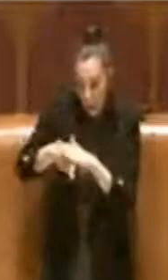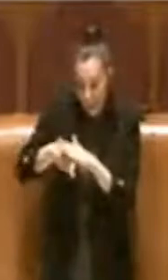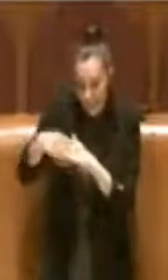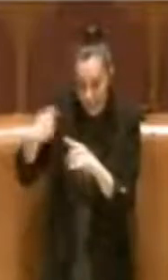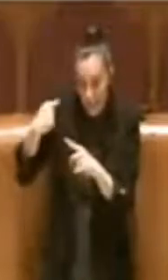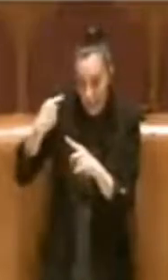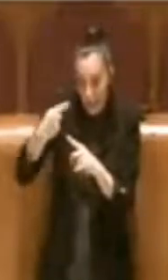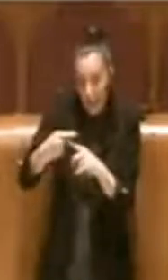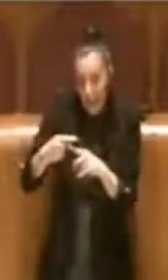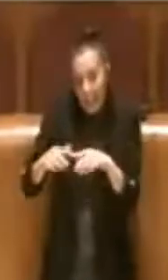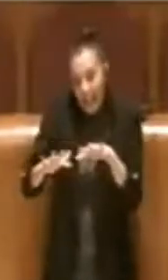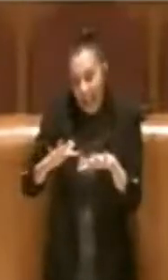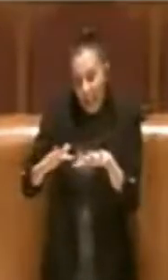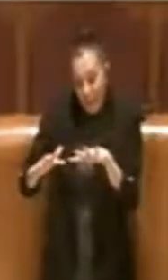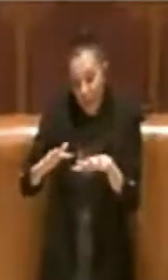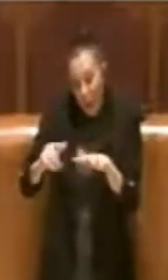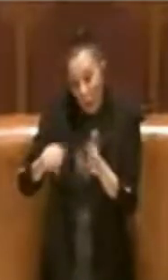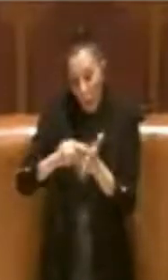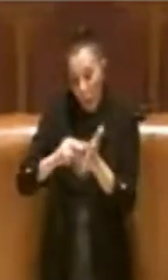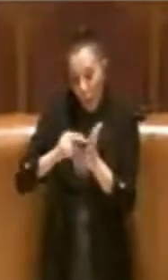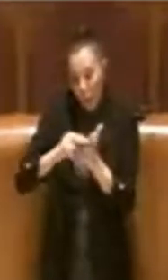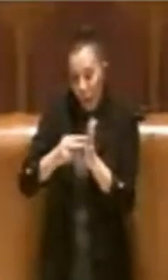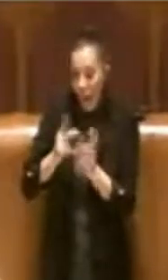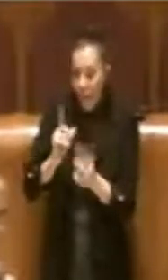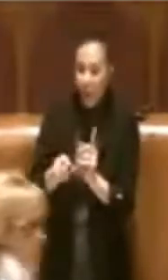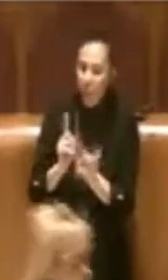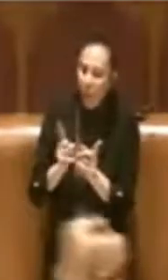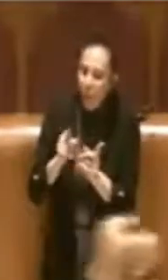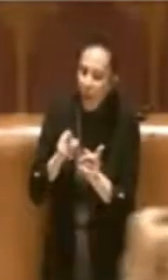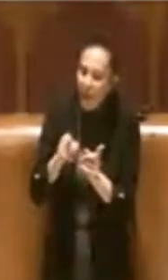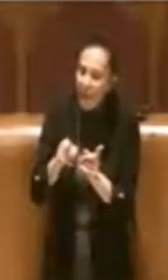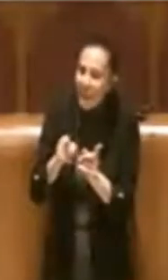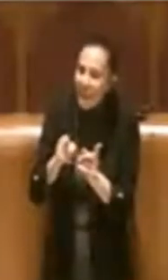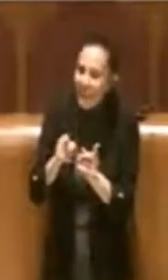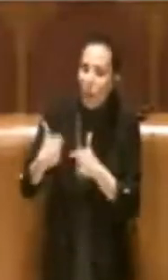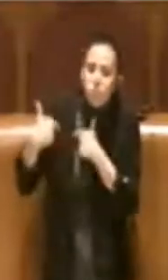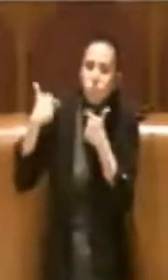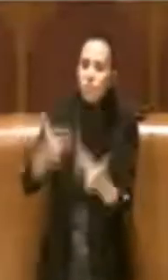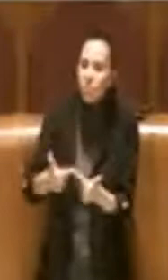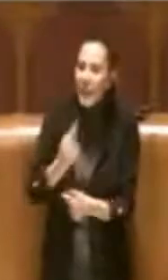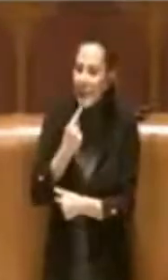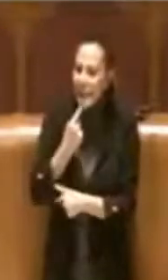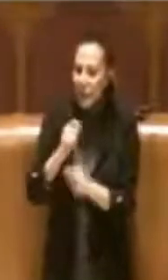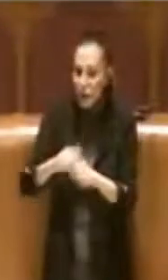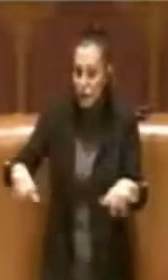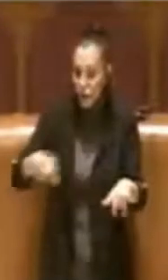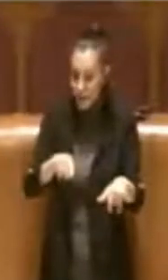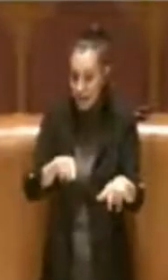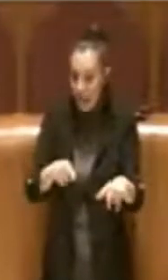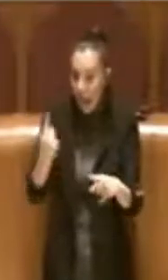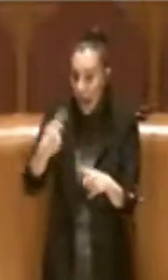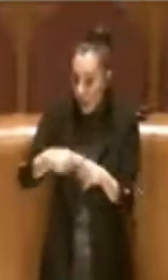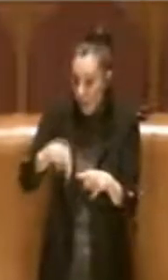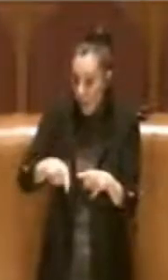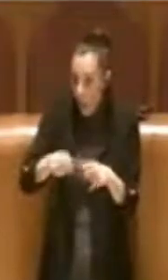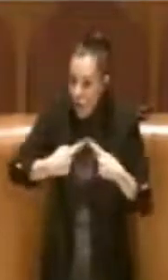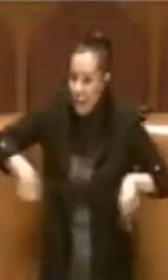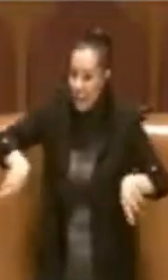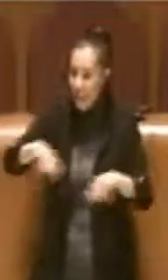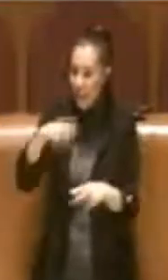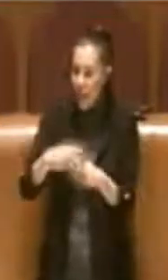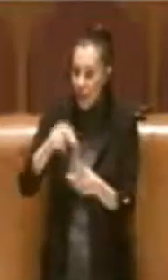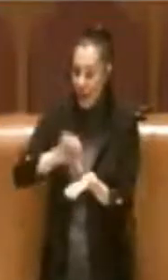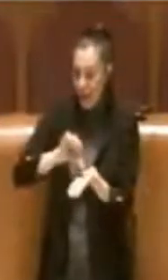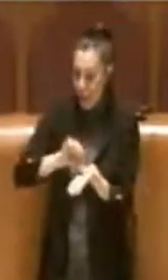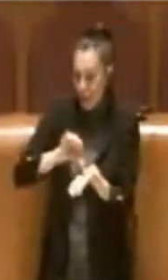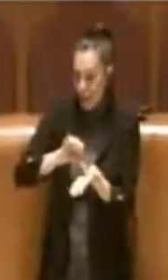ballare e sicuramente è un problema politico che si riversa sulla città e oggi si riversa in Assemblea Capitolina, quindi io dico sia